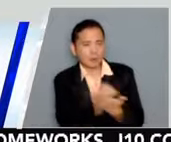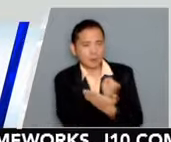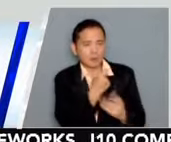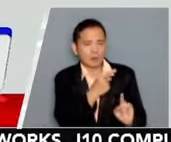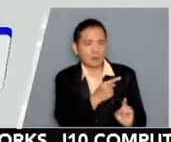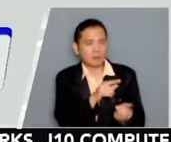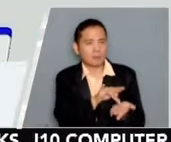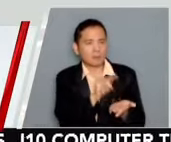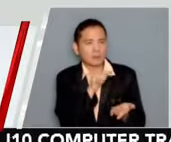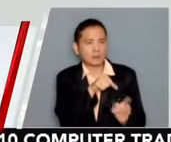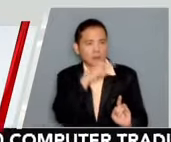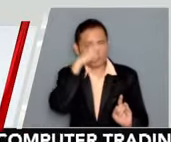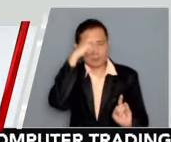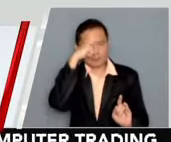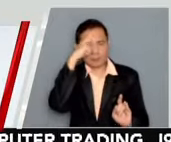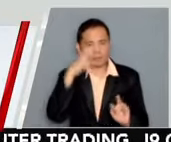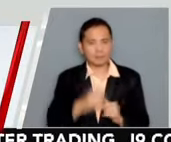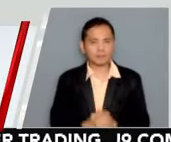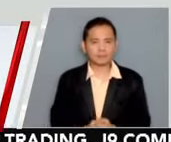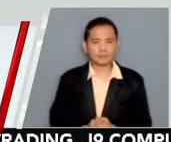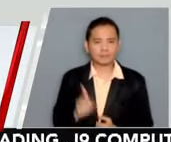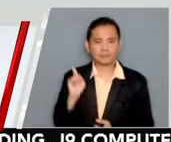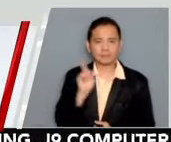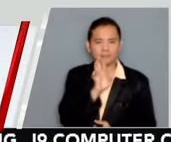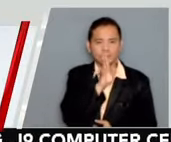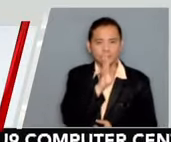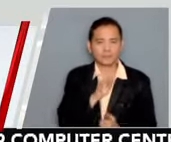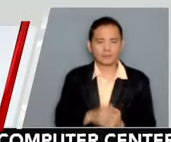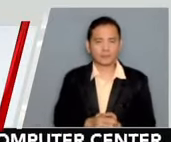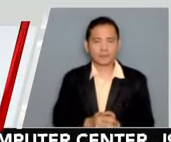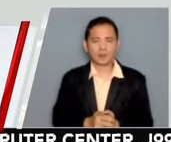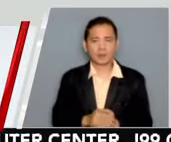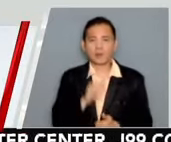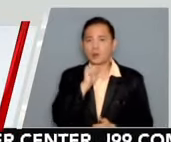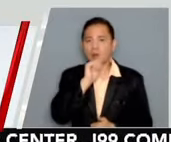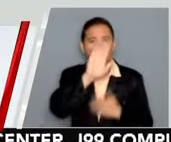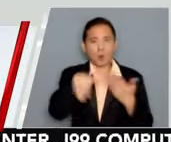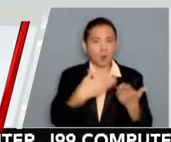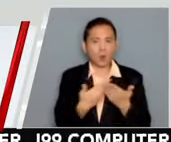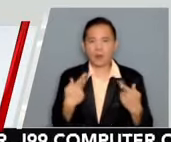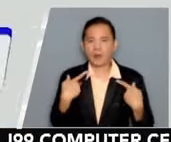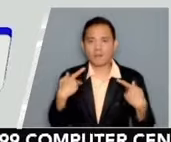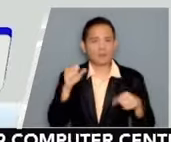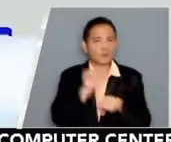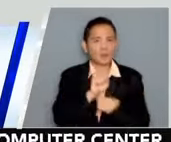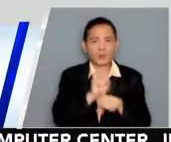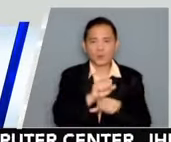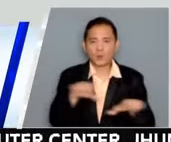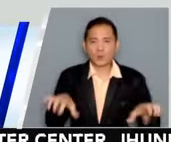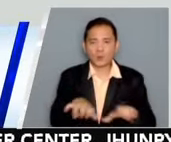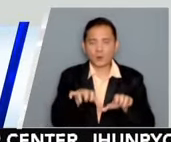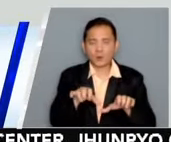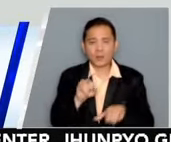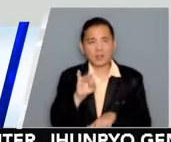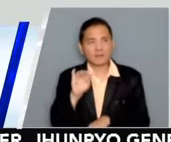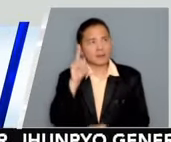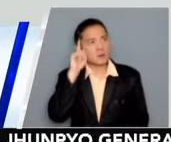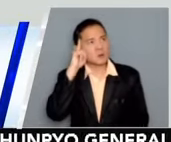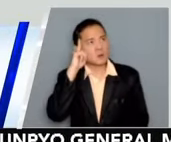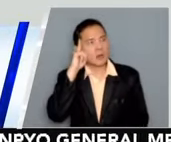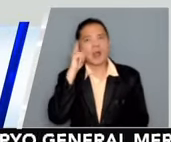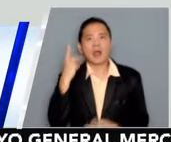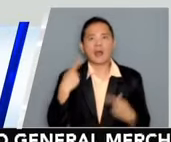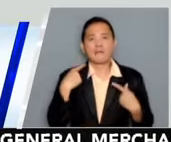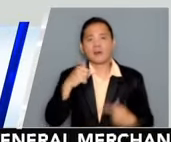Everybody may not be able to be employed, no? So if he's not employed, he has an alternative sa pagiging